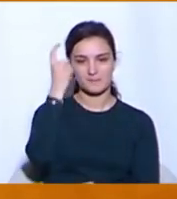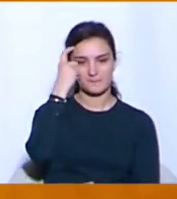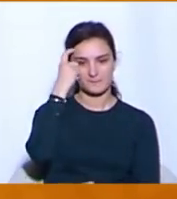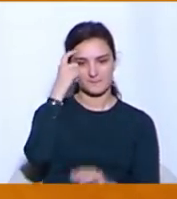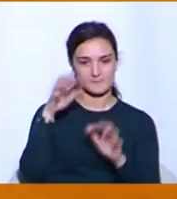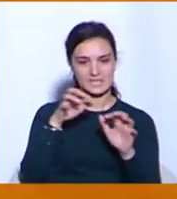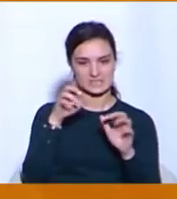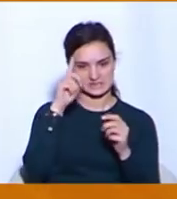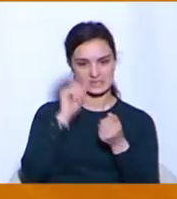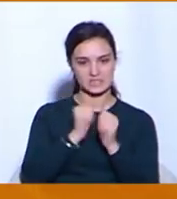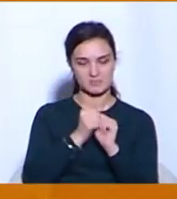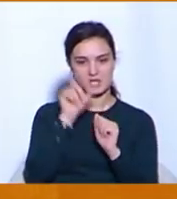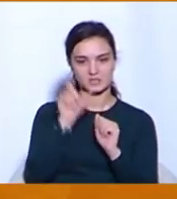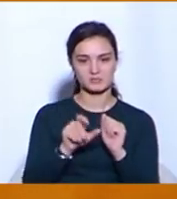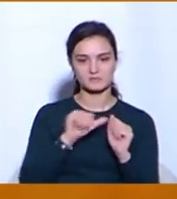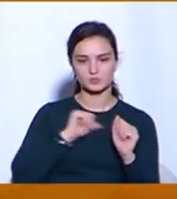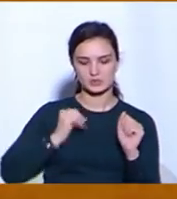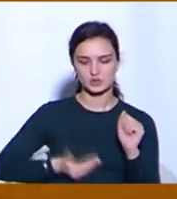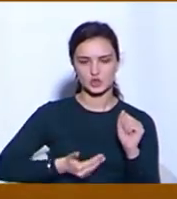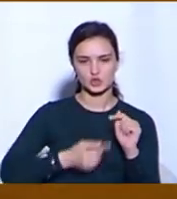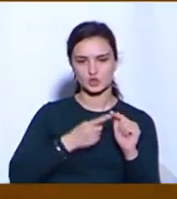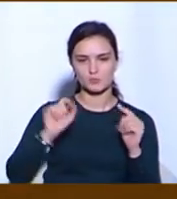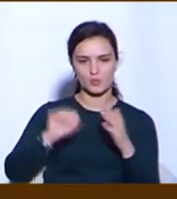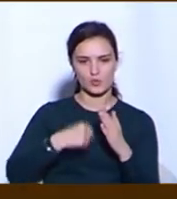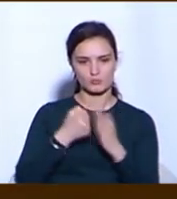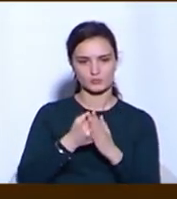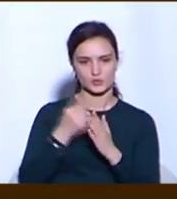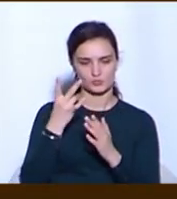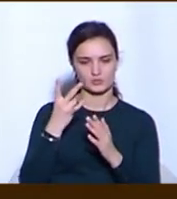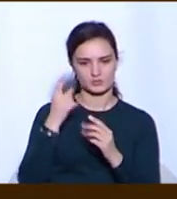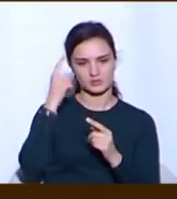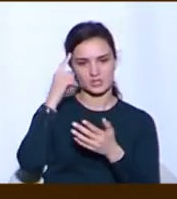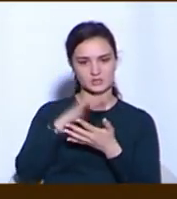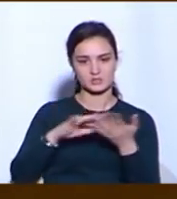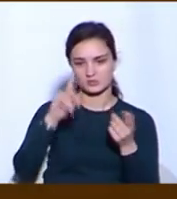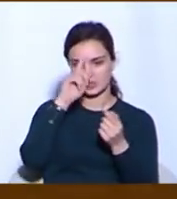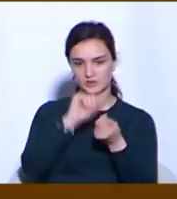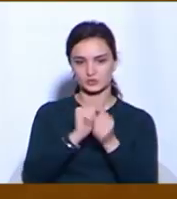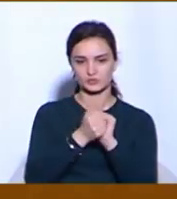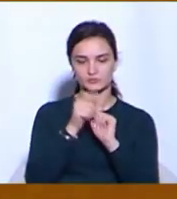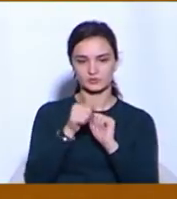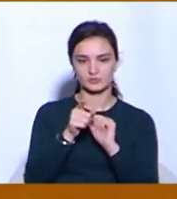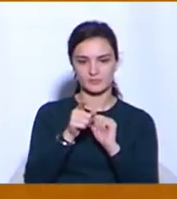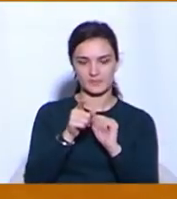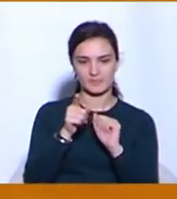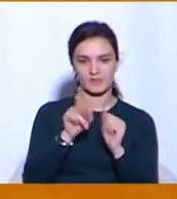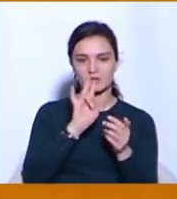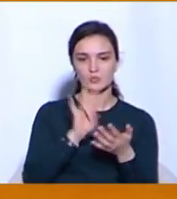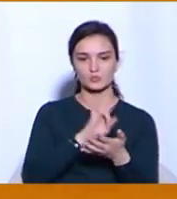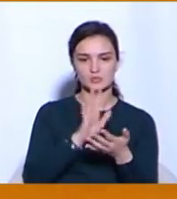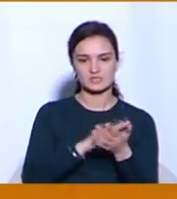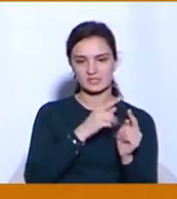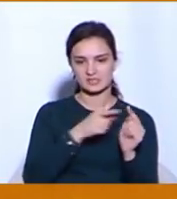მეხსიერების წრფნა ადამიანმა სიცოცხლის ბოლომდე უნდა გააგრძელოს. გახსოვდეთ, უწყვეტი დასწავლის